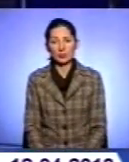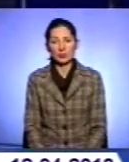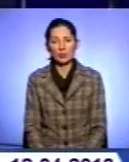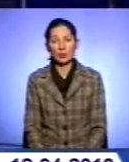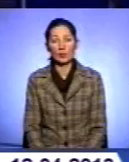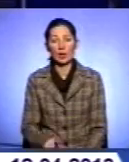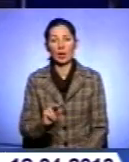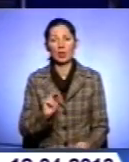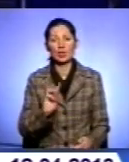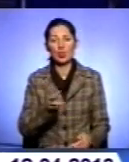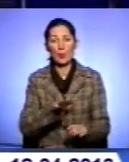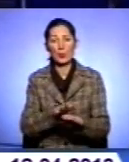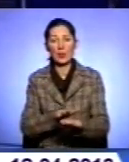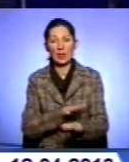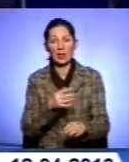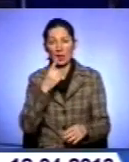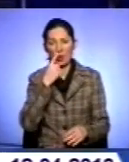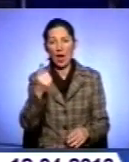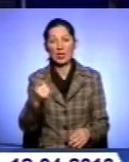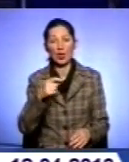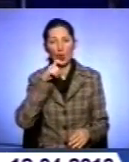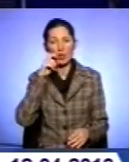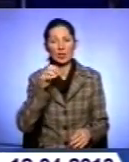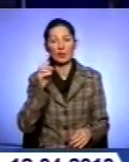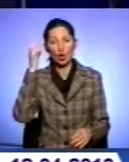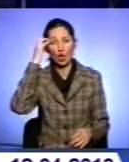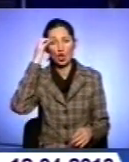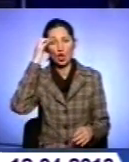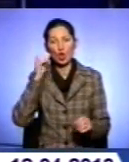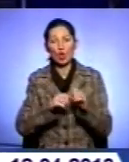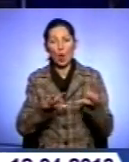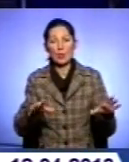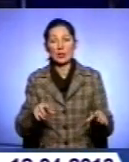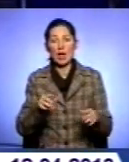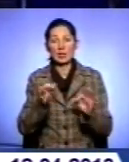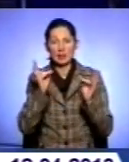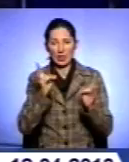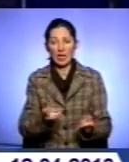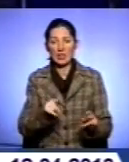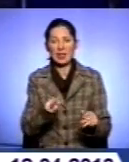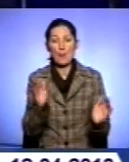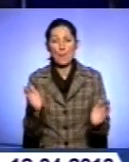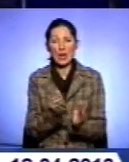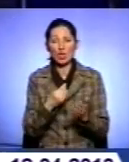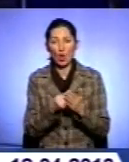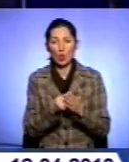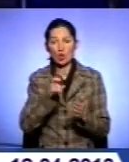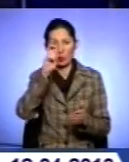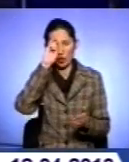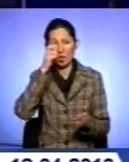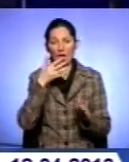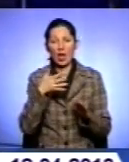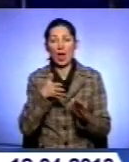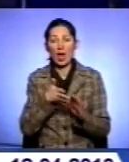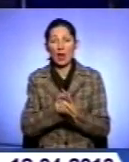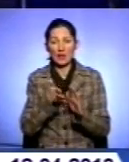Чим далі від українців Чорнобильська трагедія, тим менше бюджетних коштів виділяється для її ліквідаторів. Такого висновку дійшли депутати